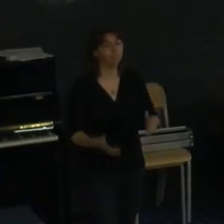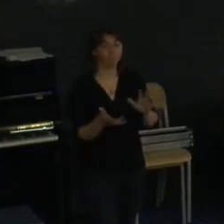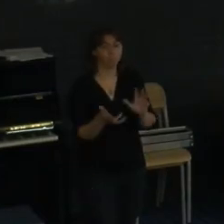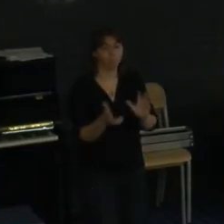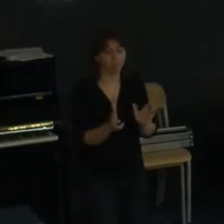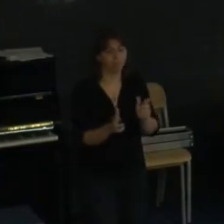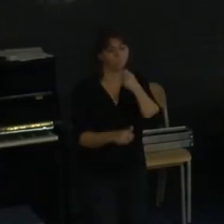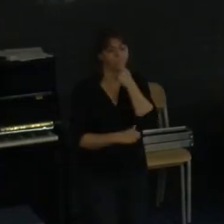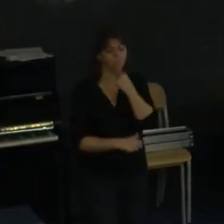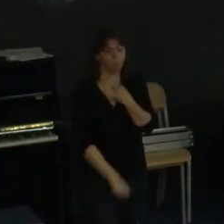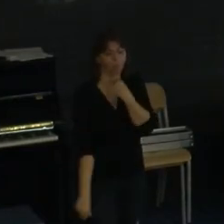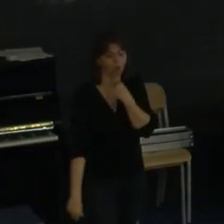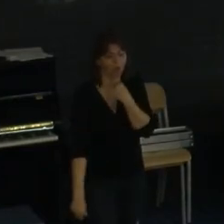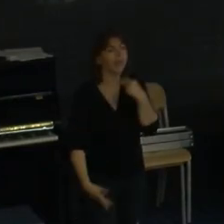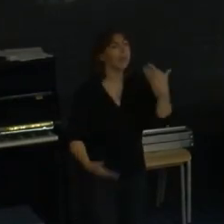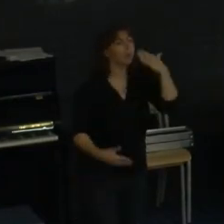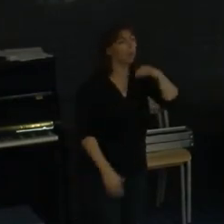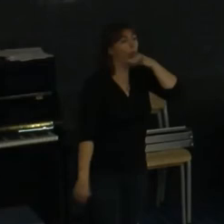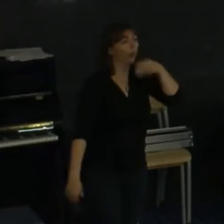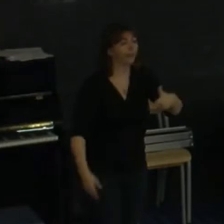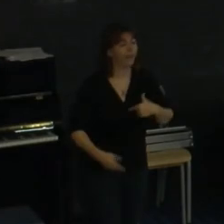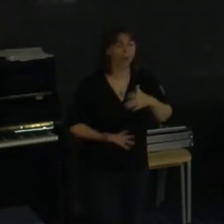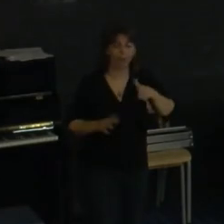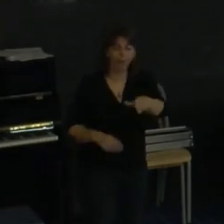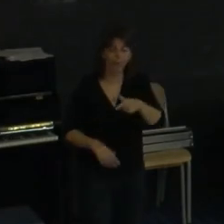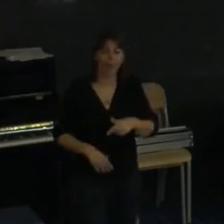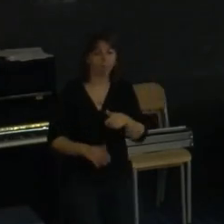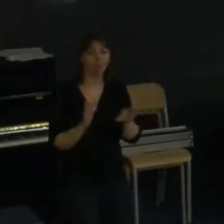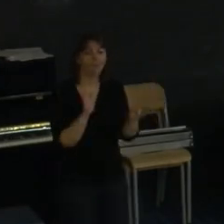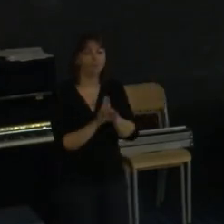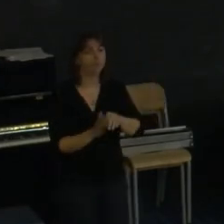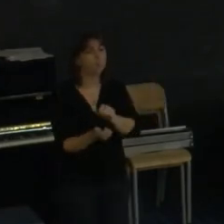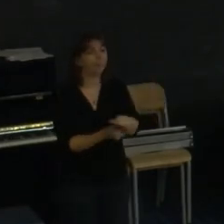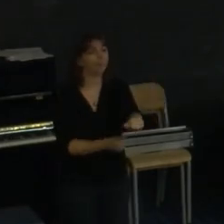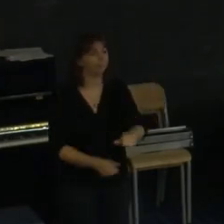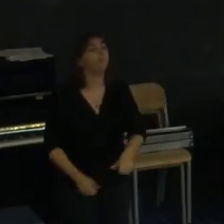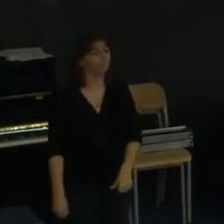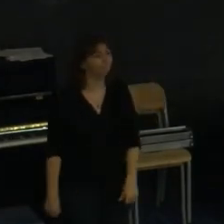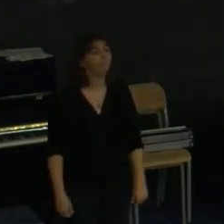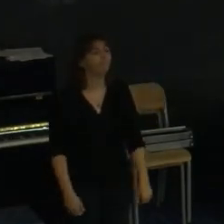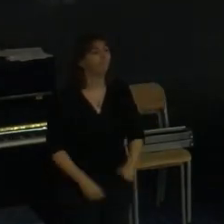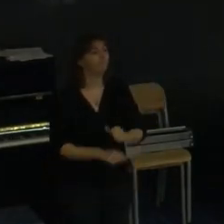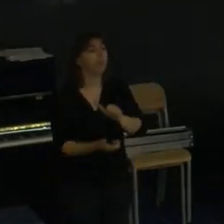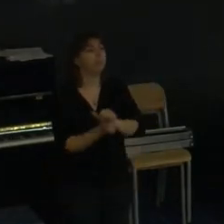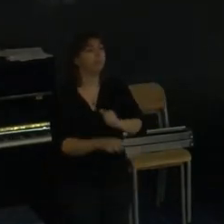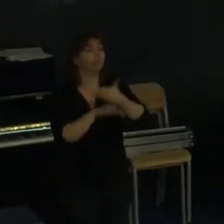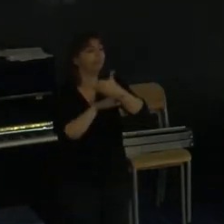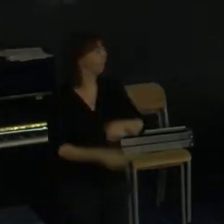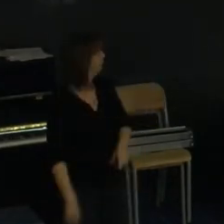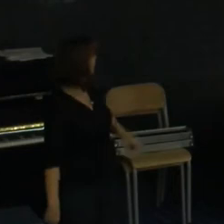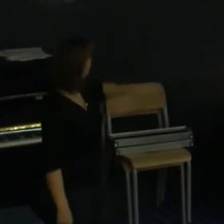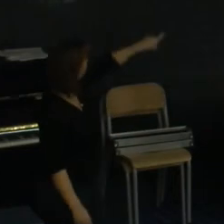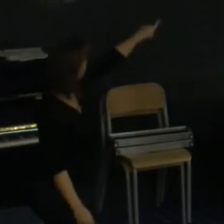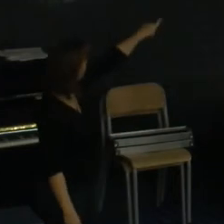ça? La majorité des débutants vont se dire, tiens, éventuellement, je pourrais utiliser la fonction print. Donc, voici notre fameuse fonction print.